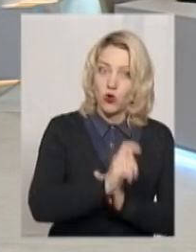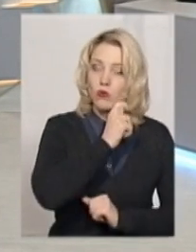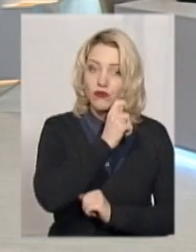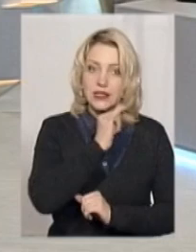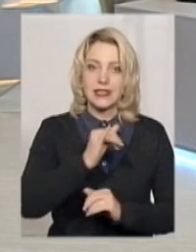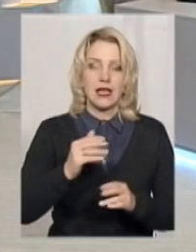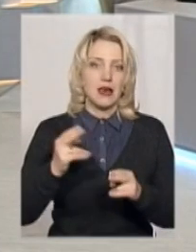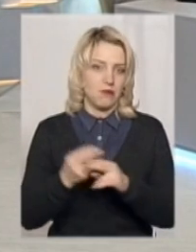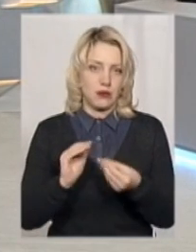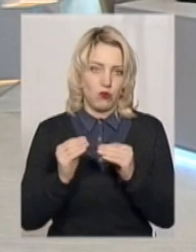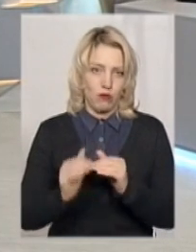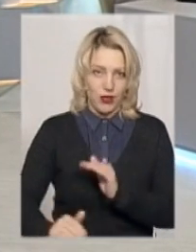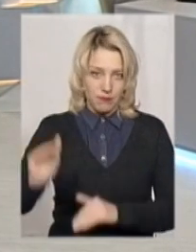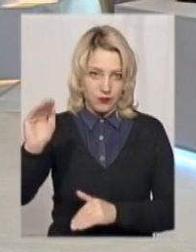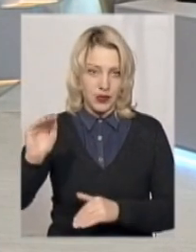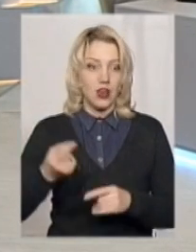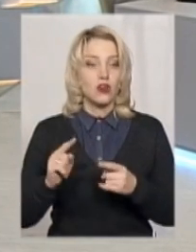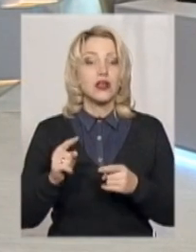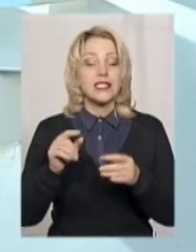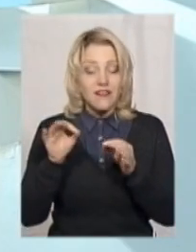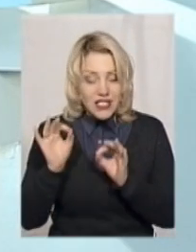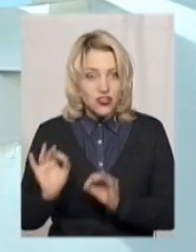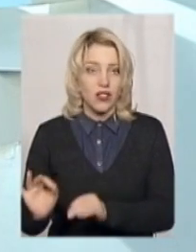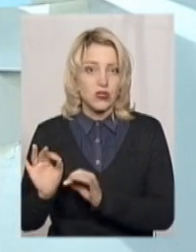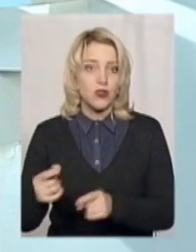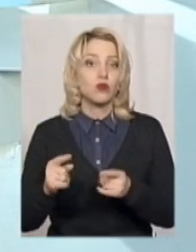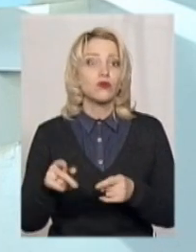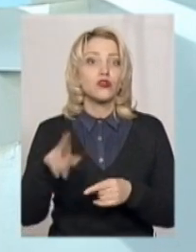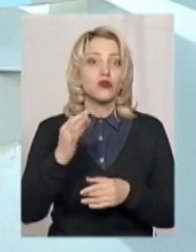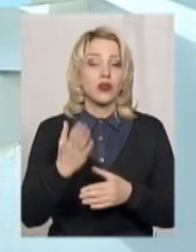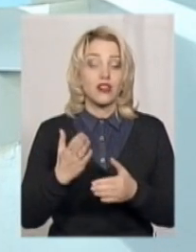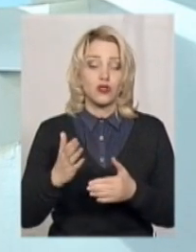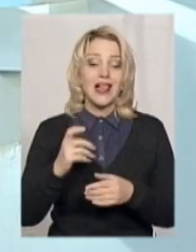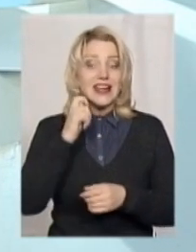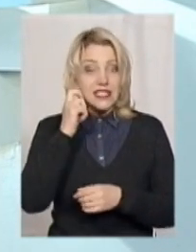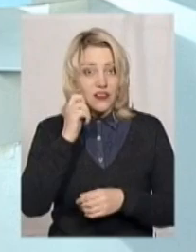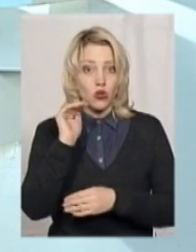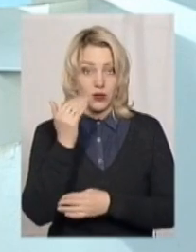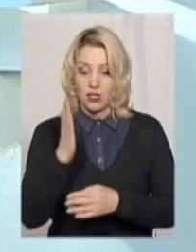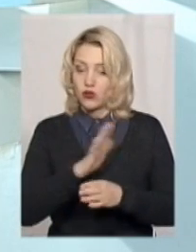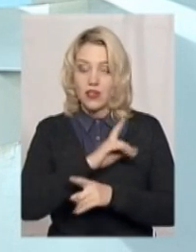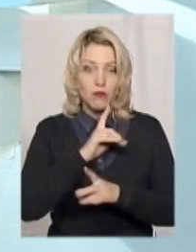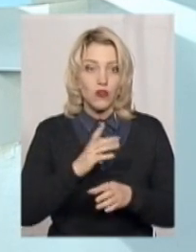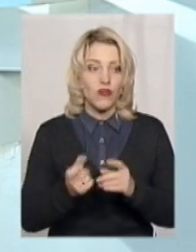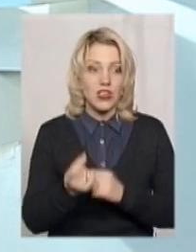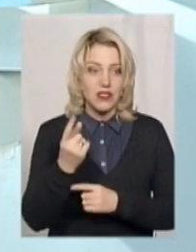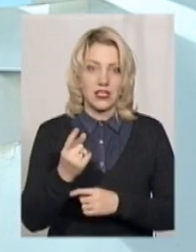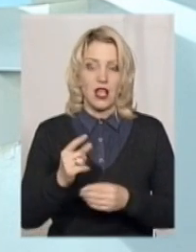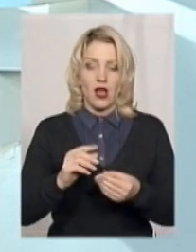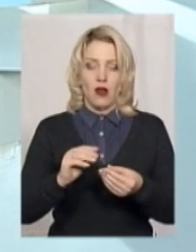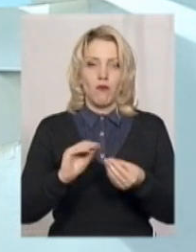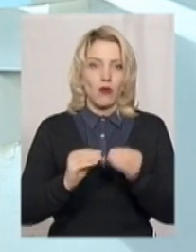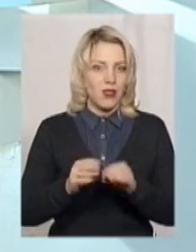дитина вже… Звичайно, тому що там далі з віком у дитини, якщо не виявлена ця проблема, не створені умови, не